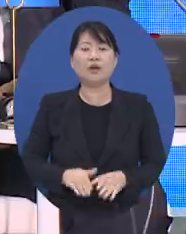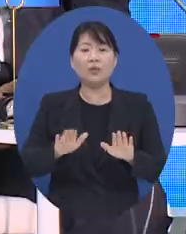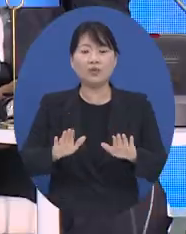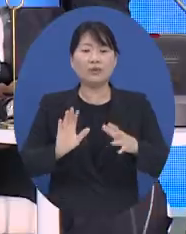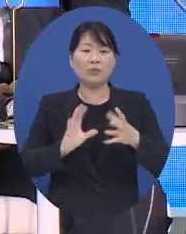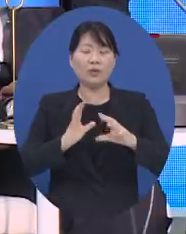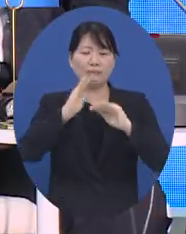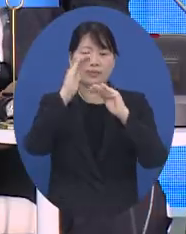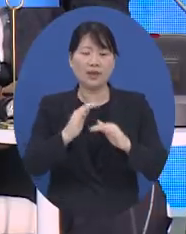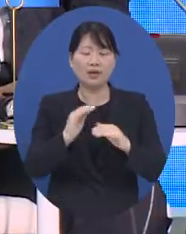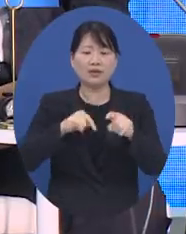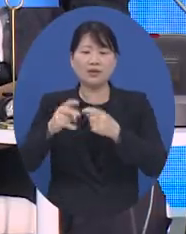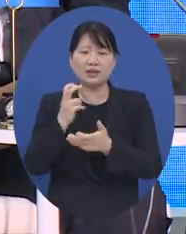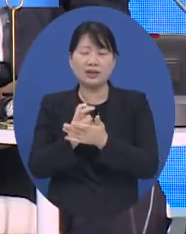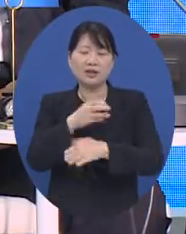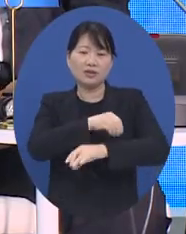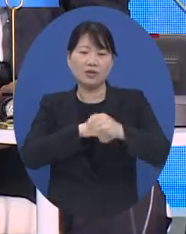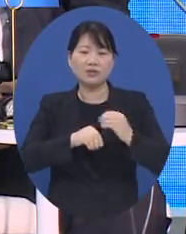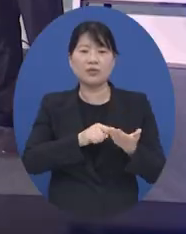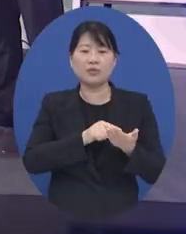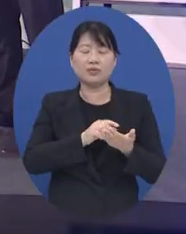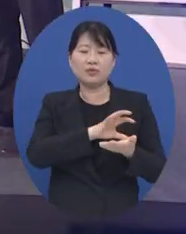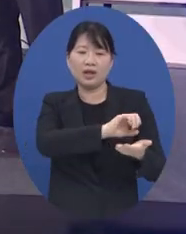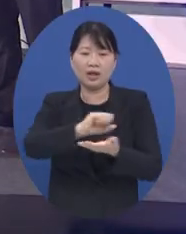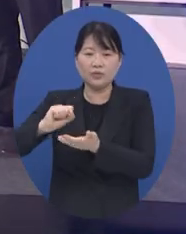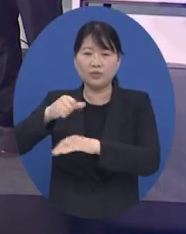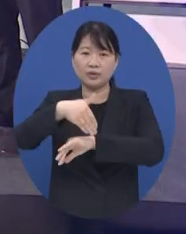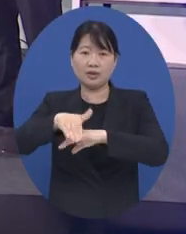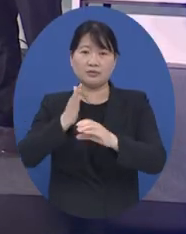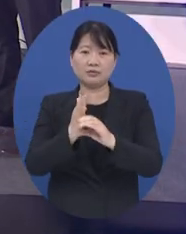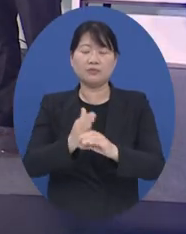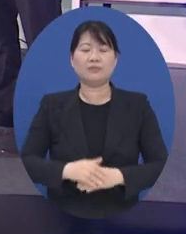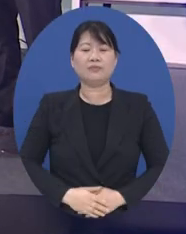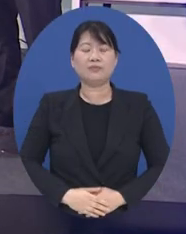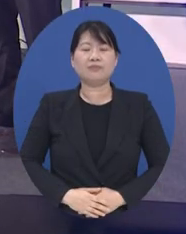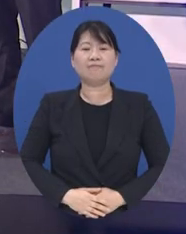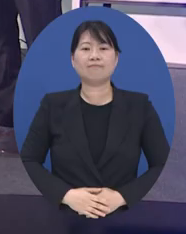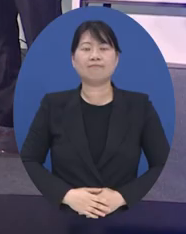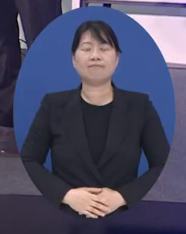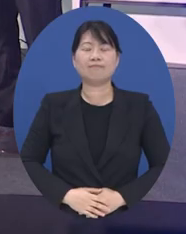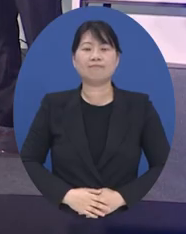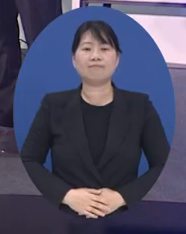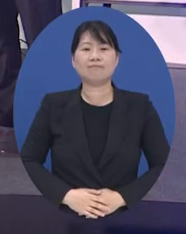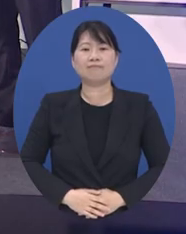정책에 적극적으로 반영할 방침입니다. 경기GTV 김태희입니다.